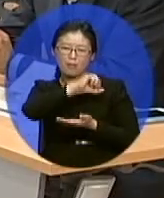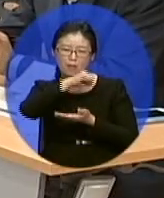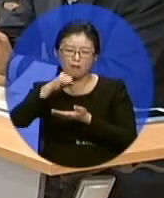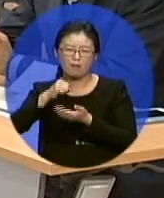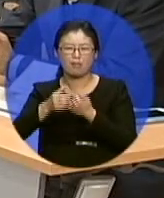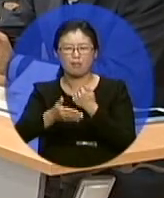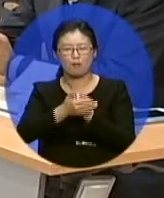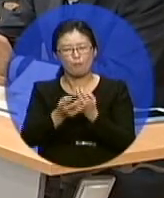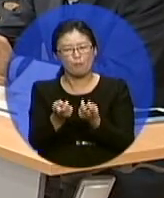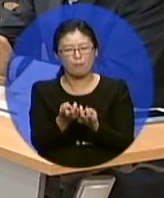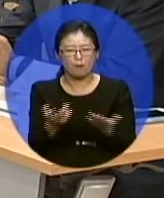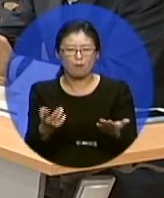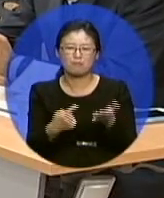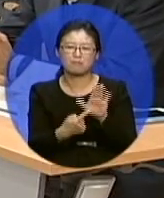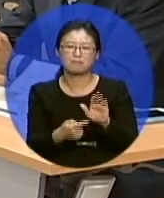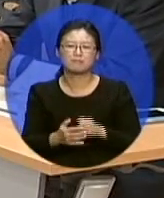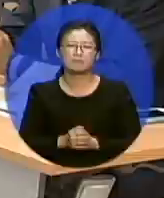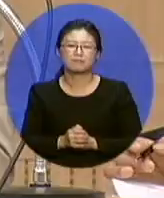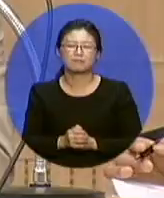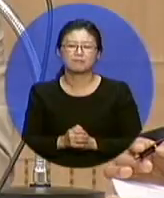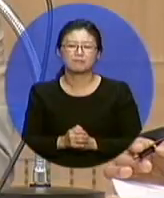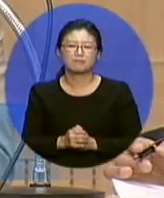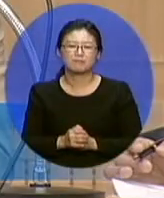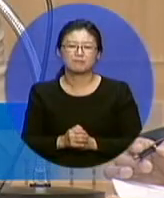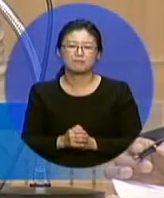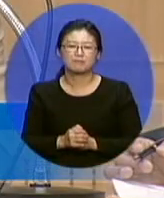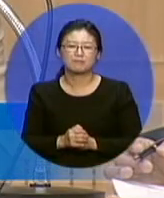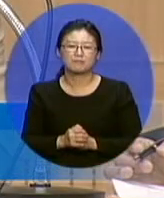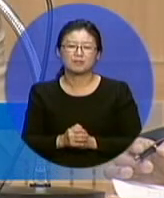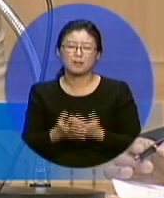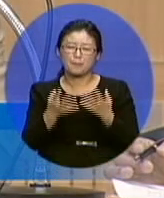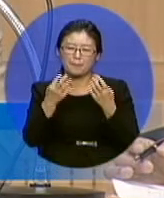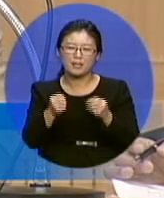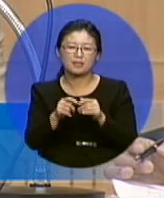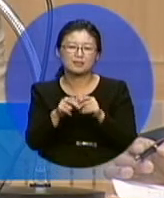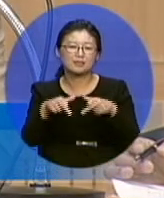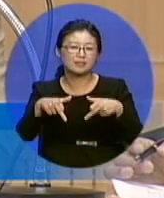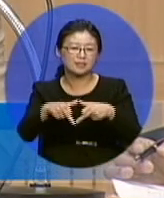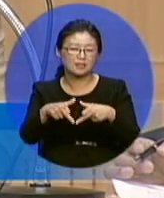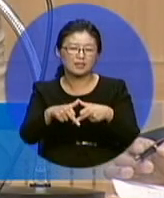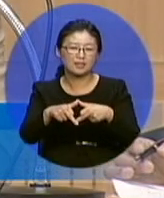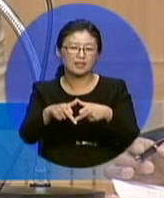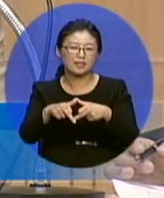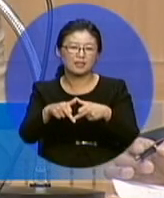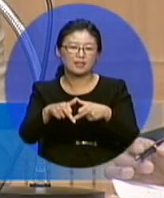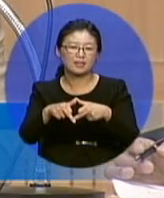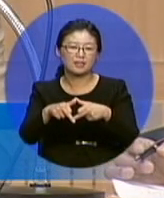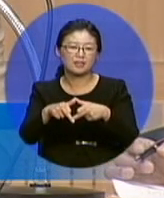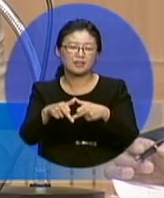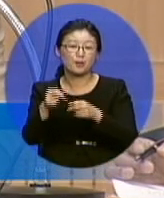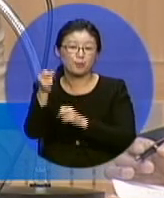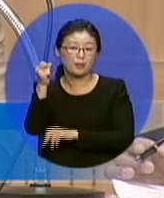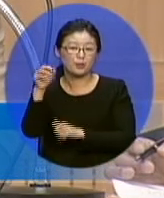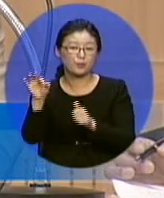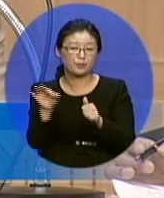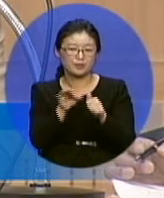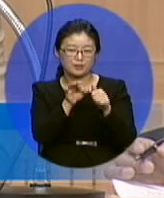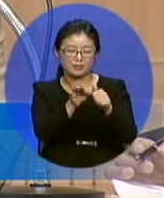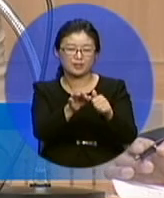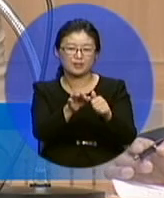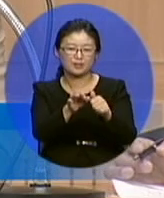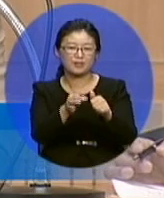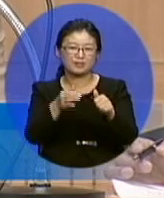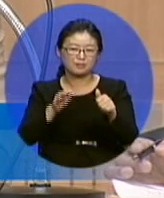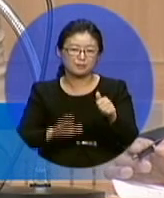어쩔 수 없다는 입장을 밝혔습니다. 물론 이제 더 많은 장애인들에게 이제 드려야 하겠 더 많은 이제 그 저기 기초급여를 드려야